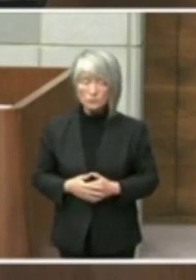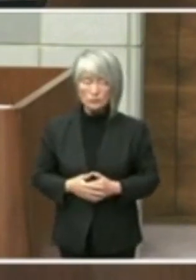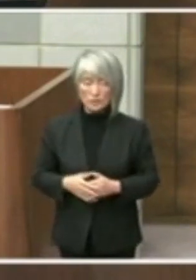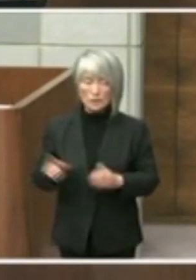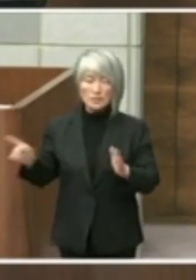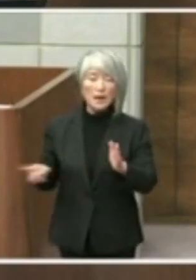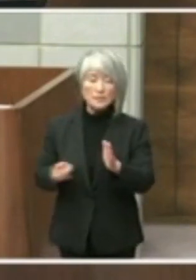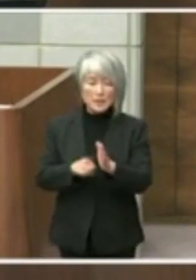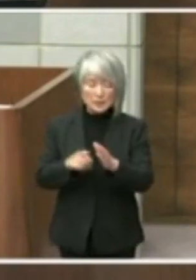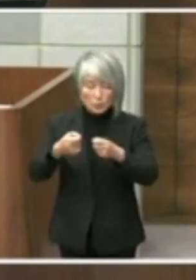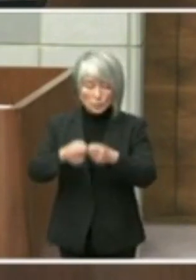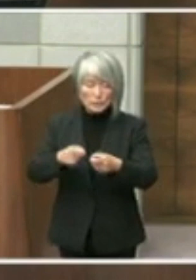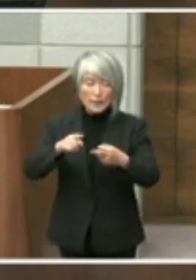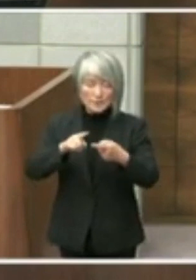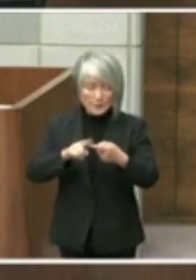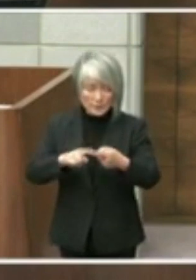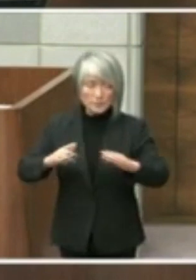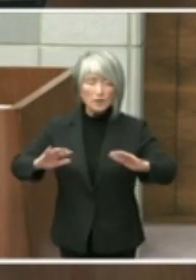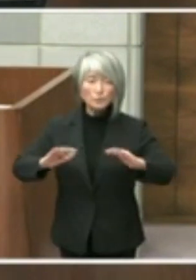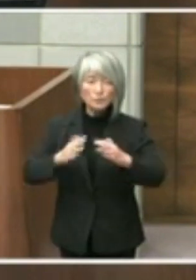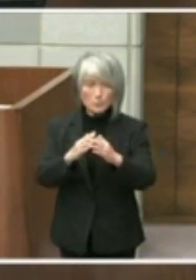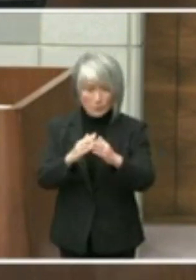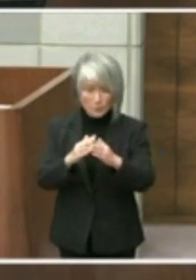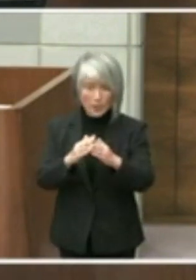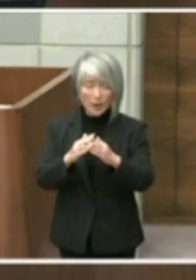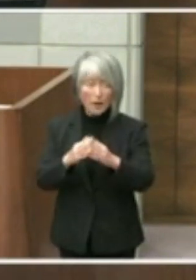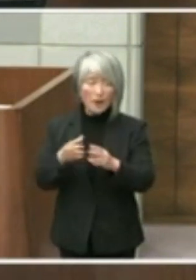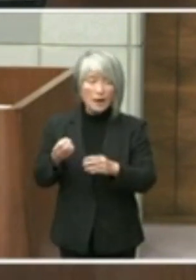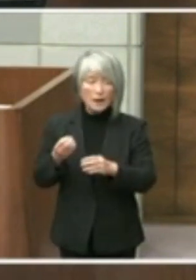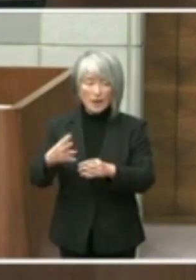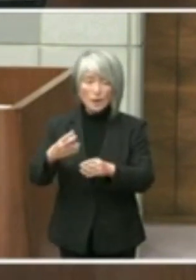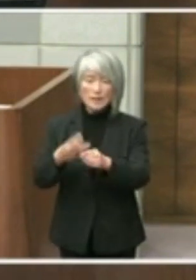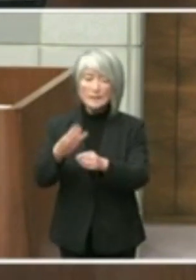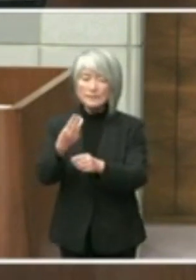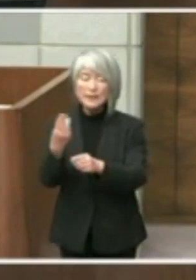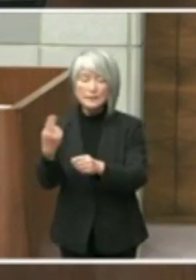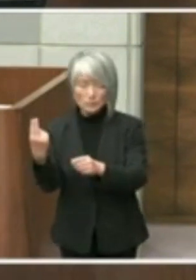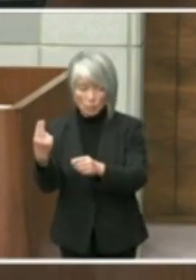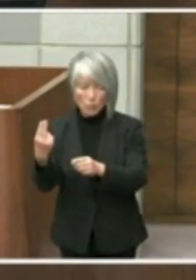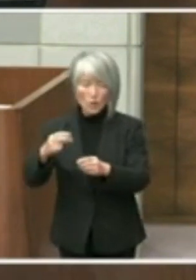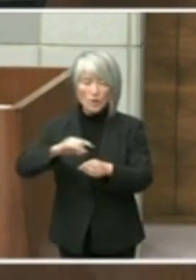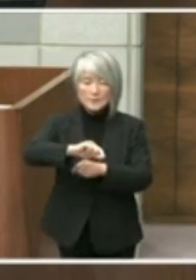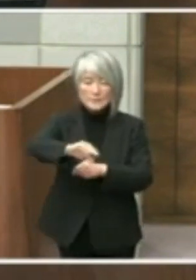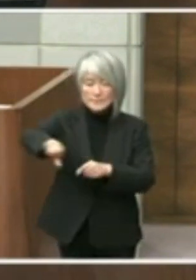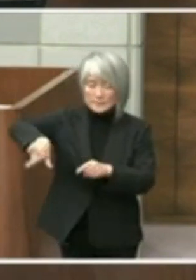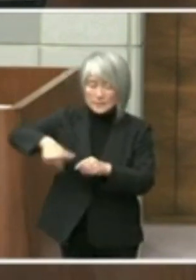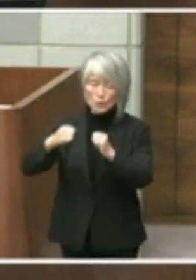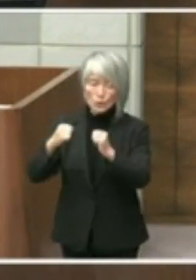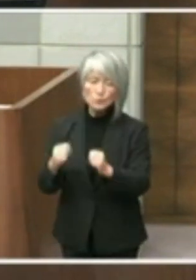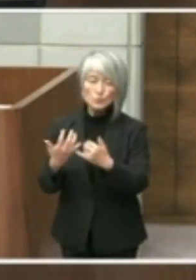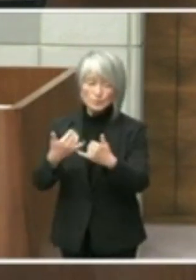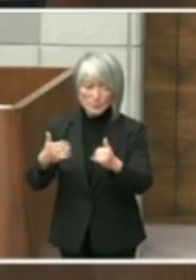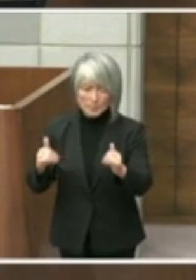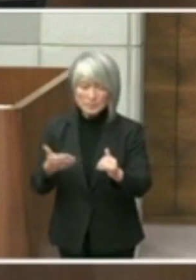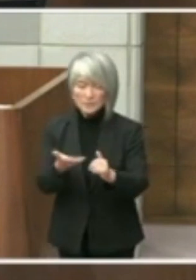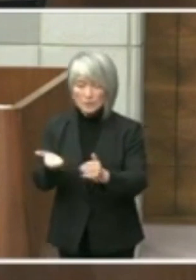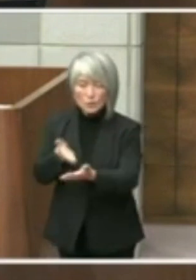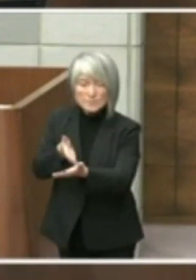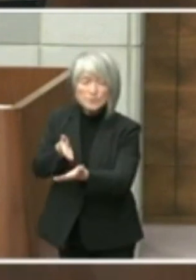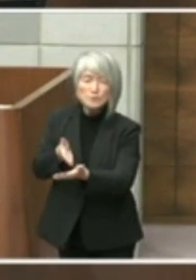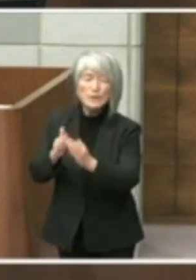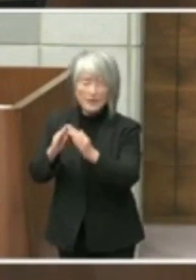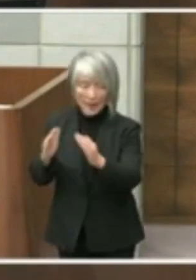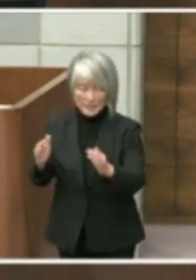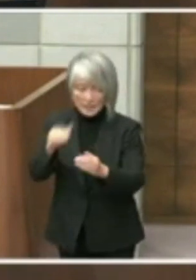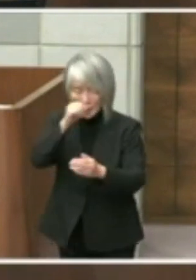これまでの具体的な取り組みといたしましては、令和3年度に近隣住民の方への説明会および予定